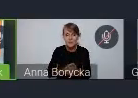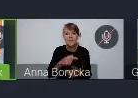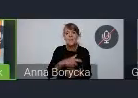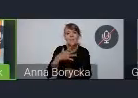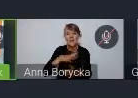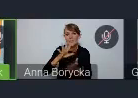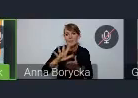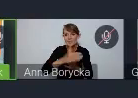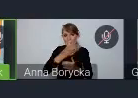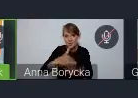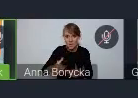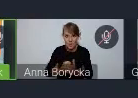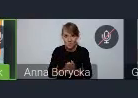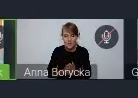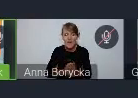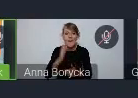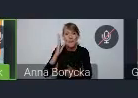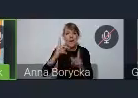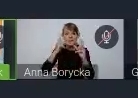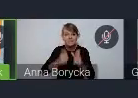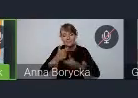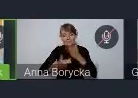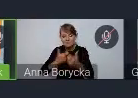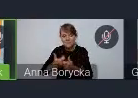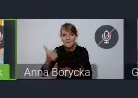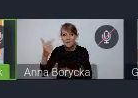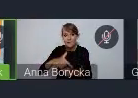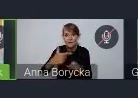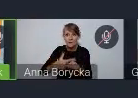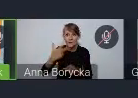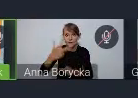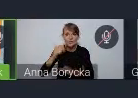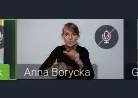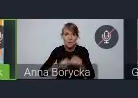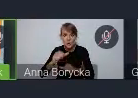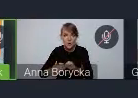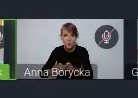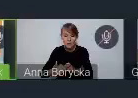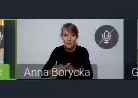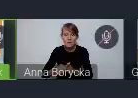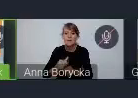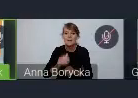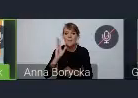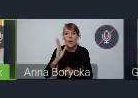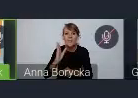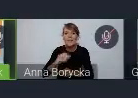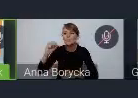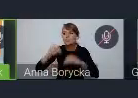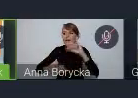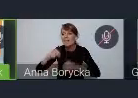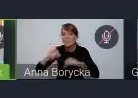milionów, ale już na etapie realizacji w 2023 i po wynikach postępowania